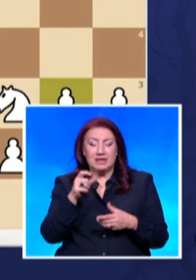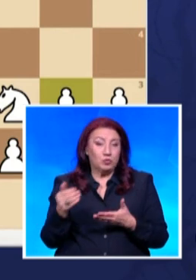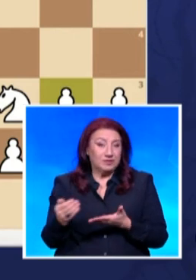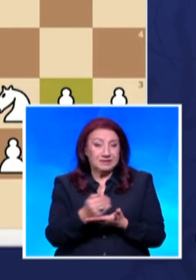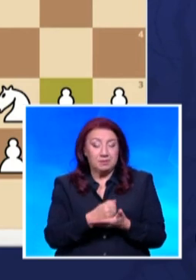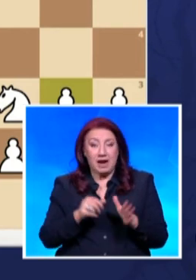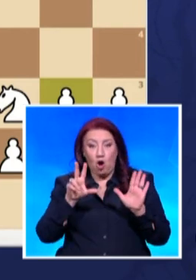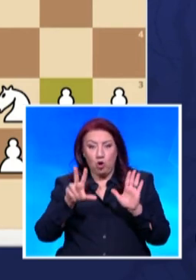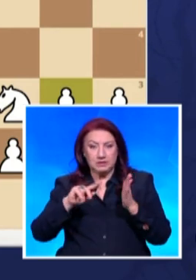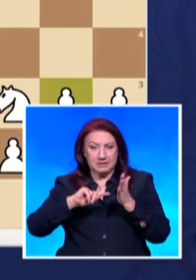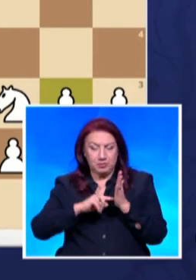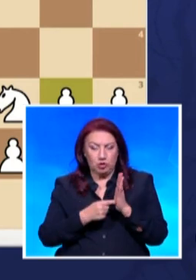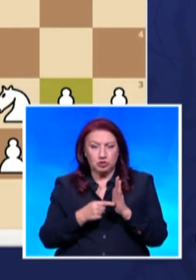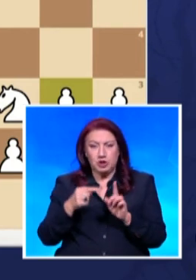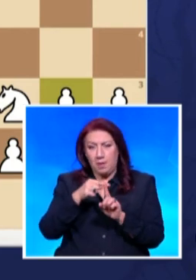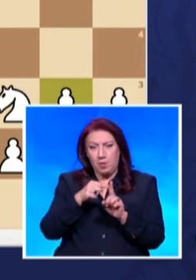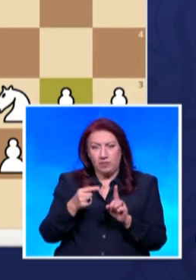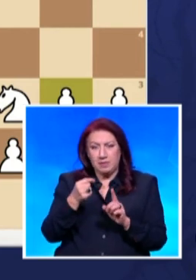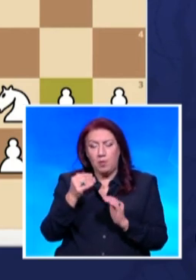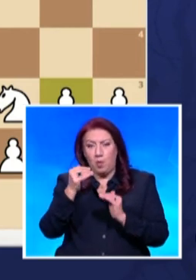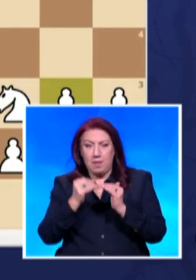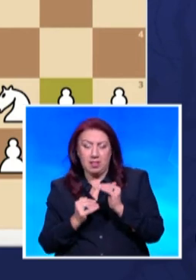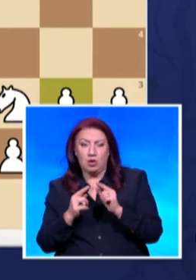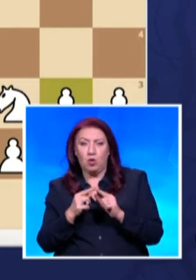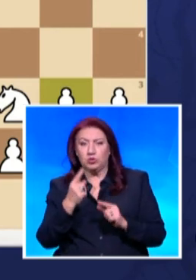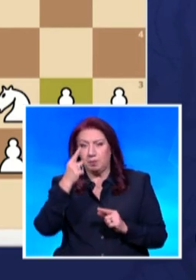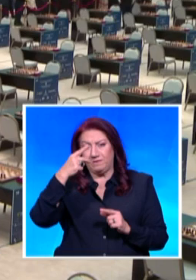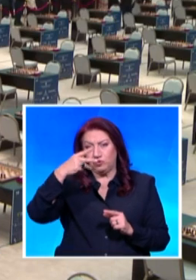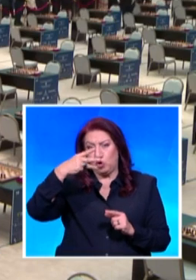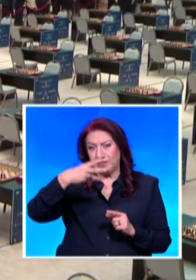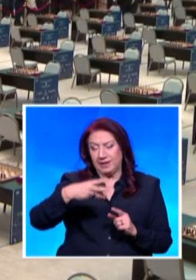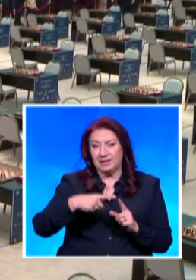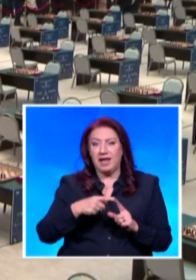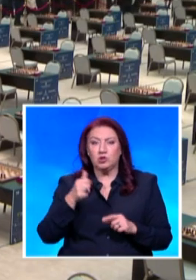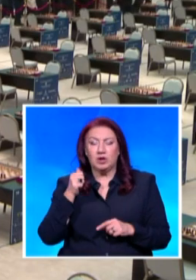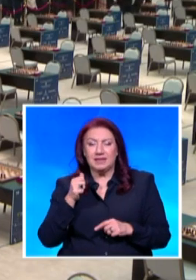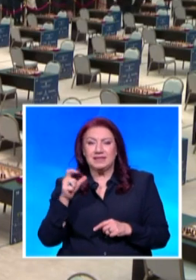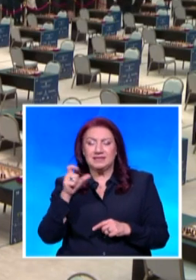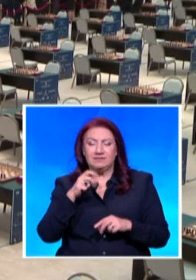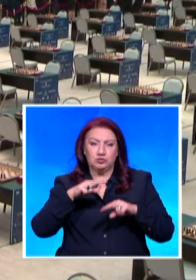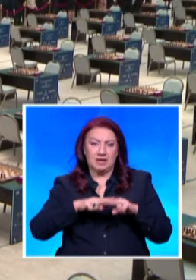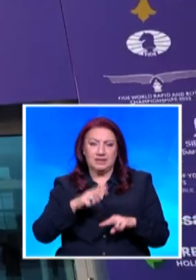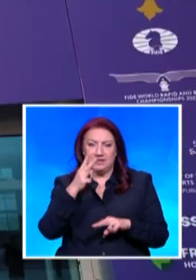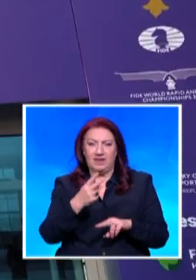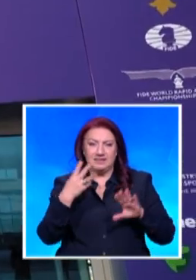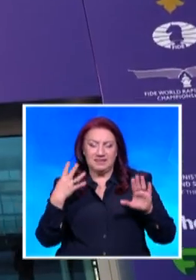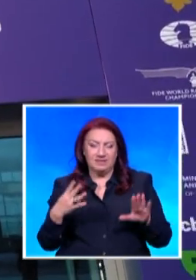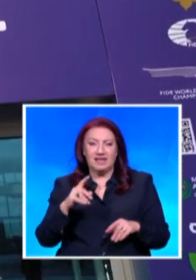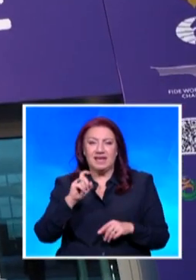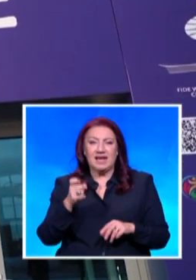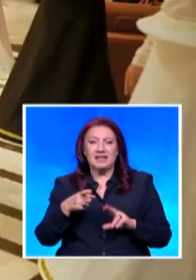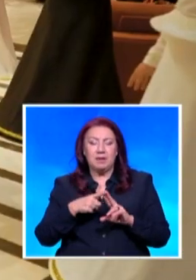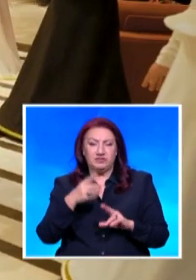крайното класиране с половин по-малко от първите три състезателки. Антоанета Стефанова остана 29-та, Гергана Пейчева 46-та,